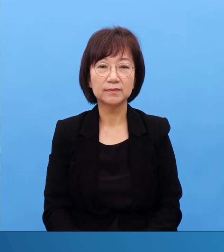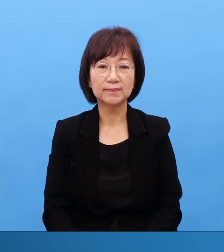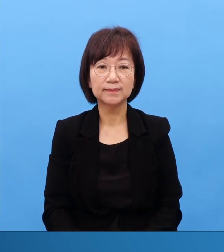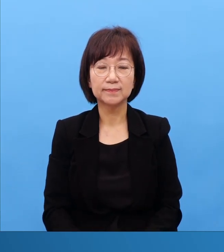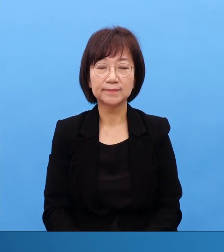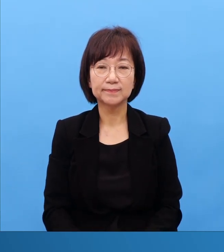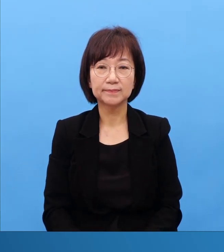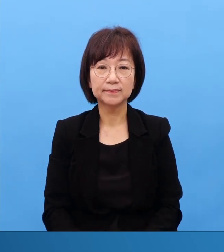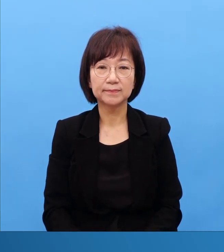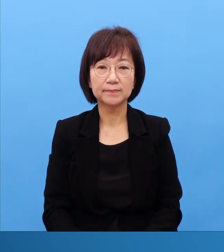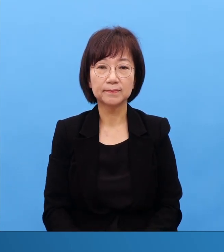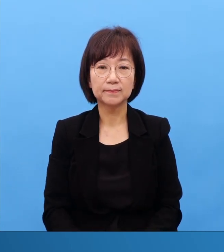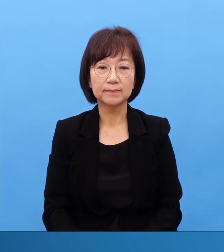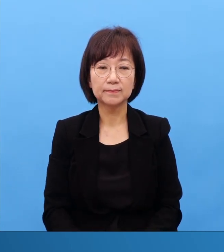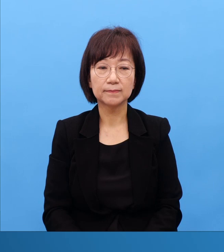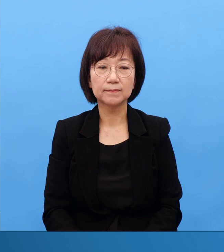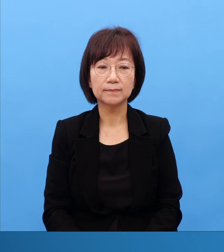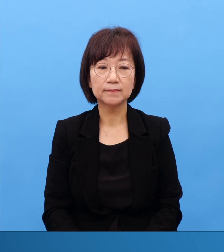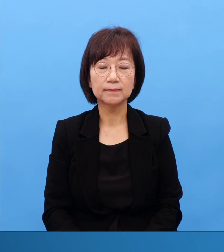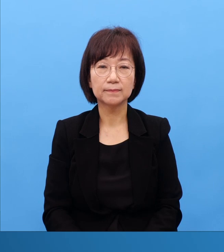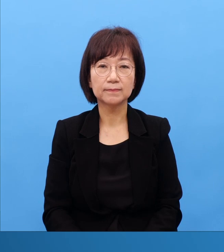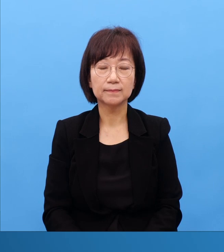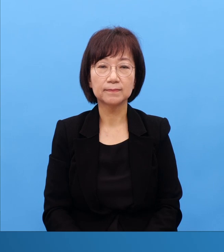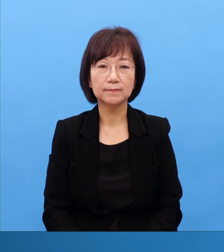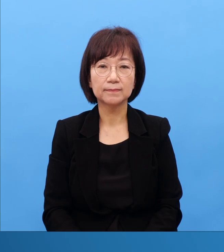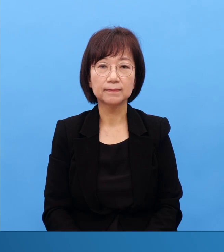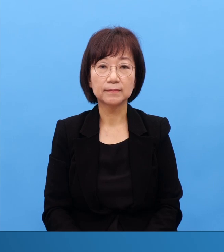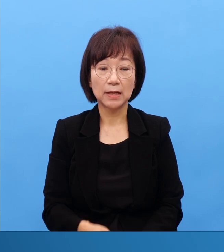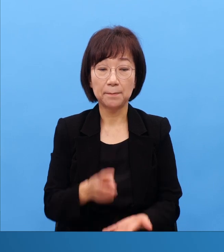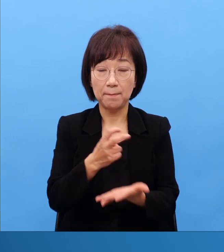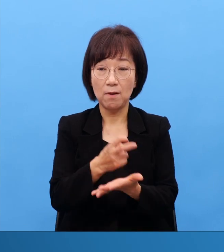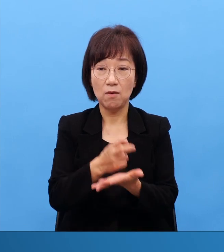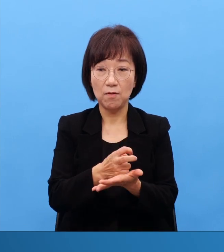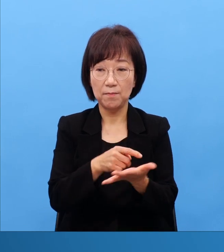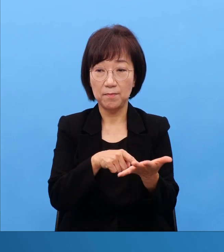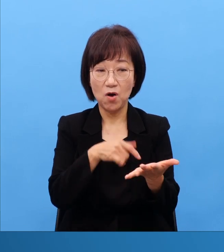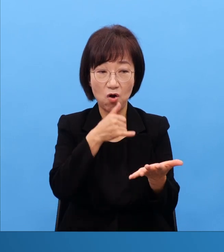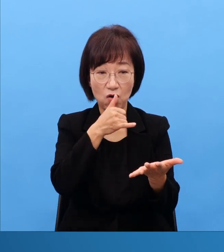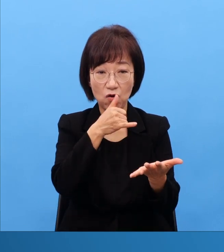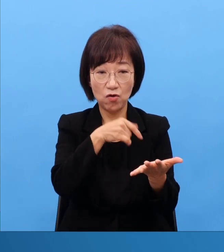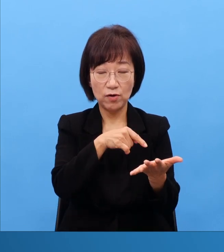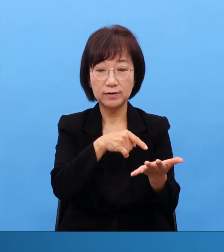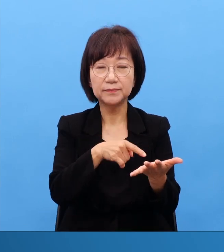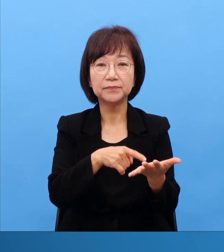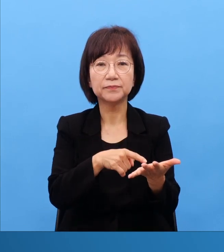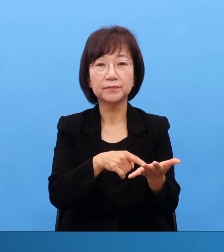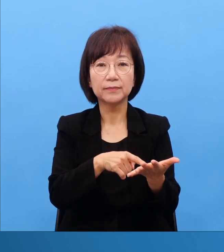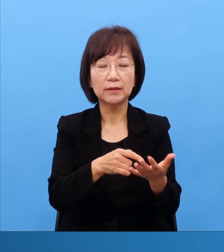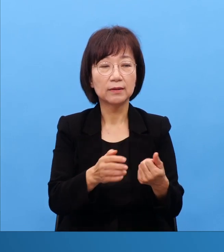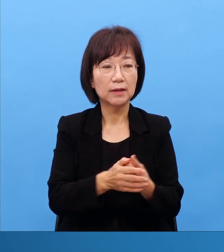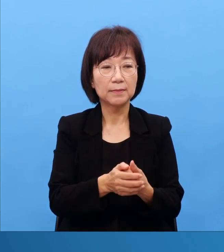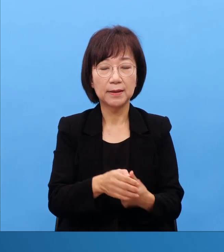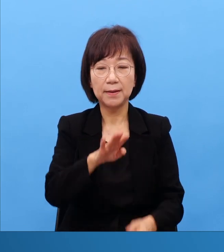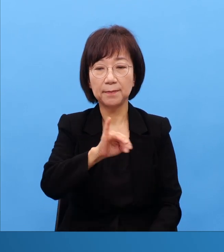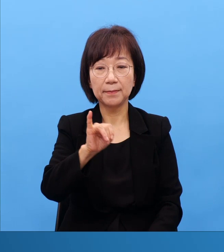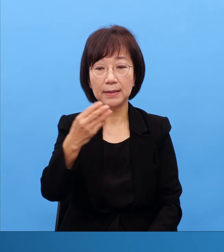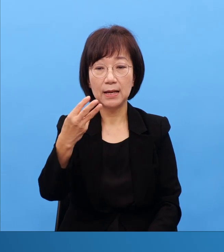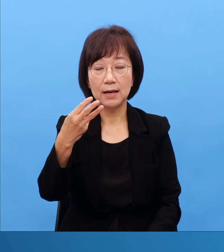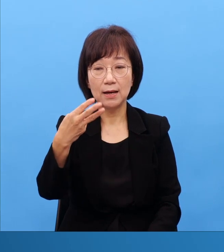receive permission from Rome. 그렇게 법에 정해져 있어요. That's what's decreed 그러니까 by law. 이제 빌라도 총독에게